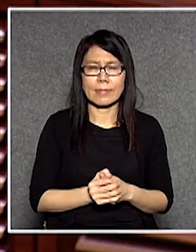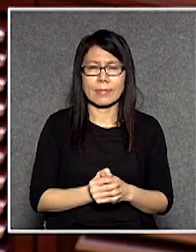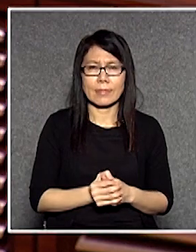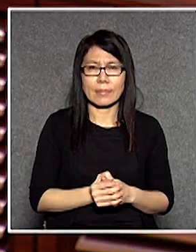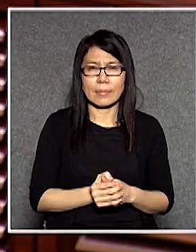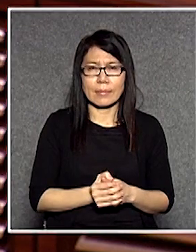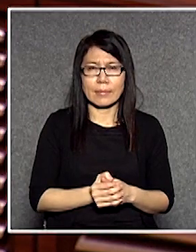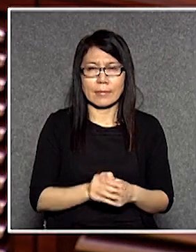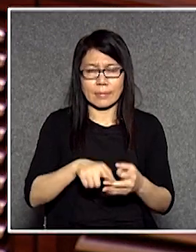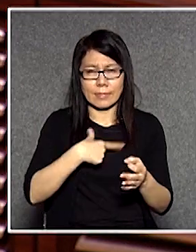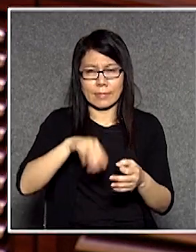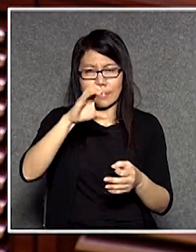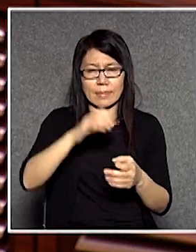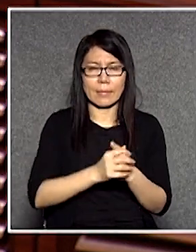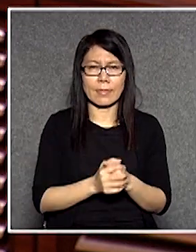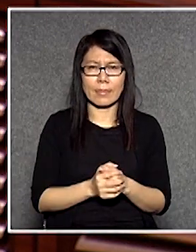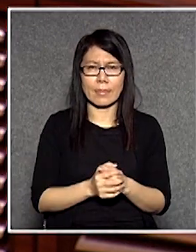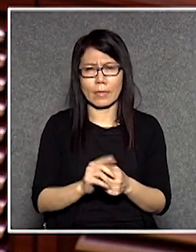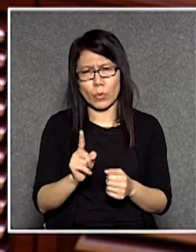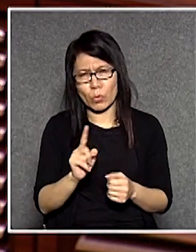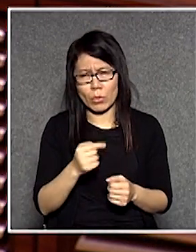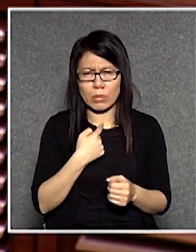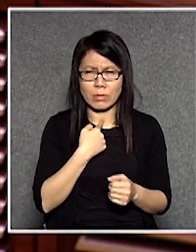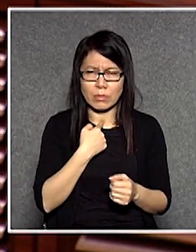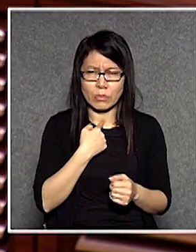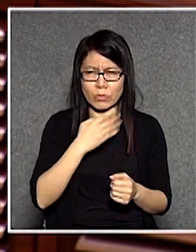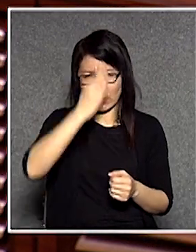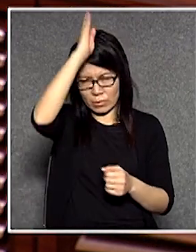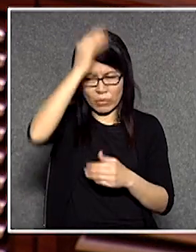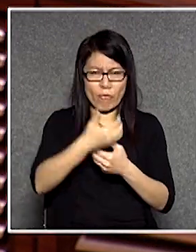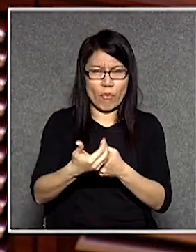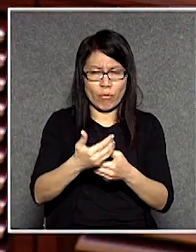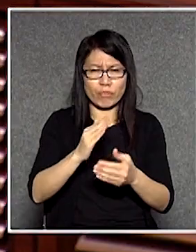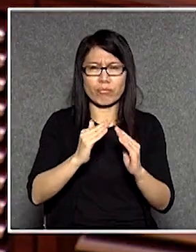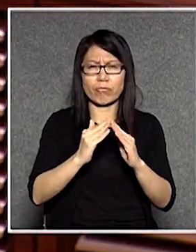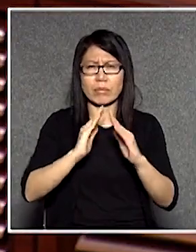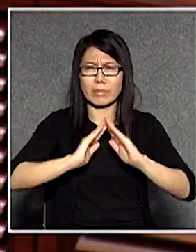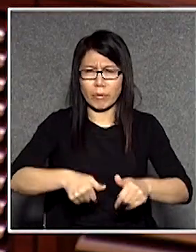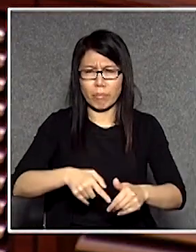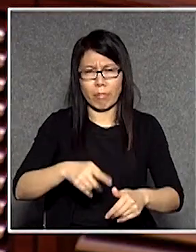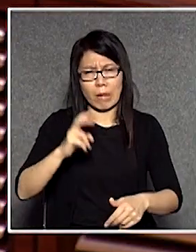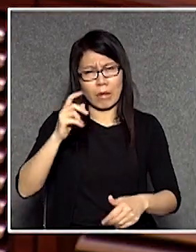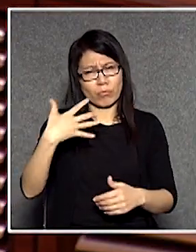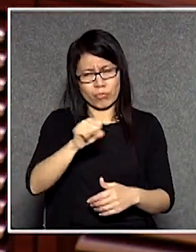講開陳志全議員，為何他要執了消防處呢？主席，我都在想緊，